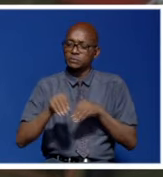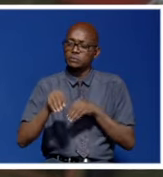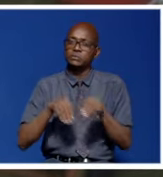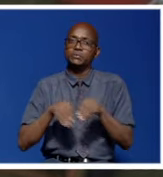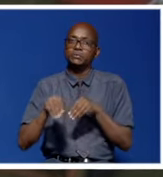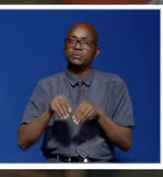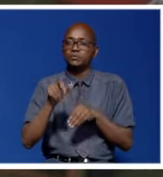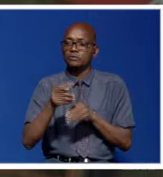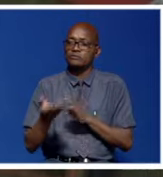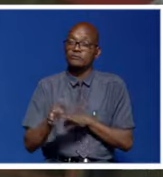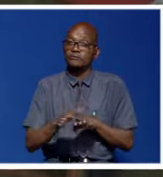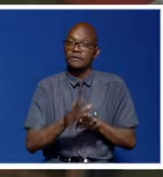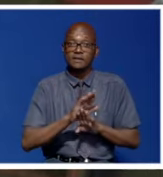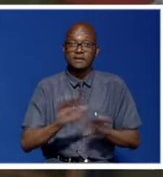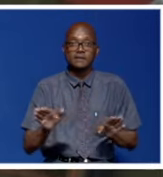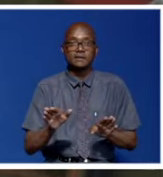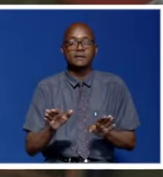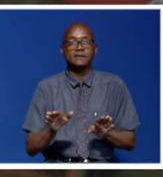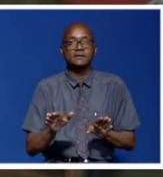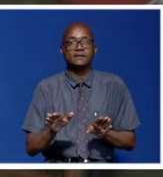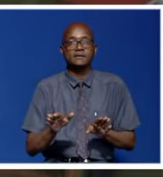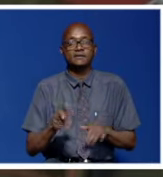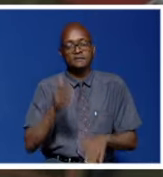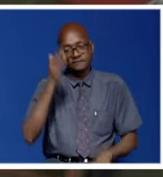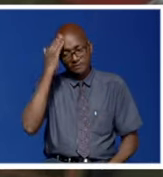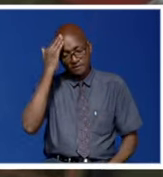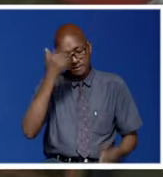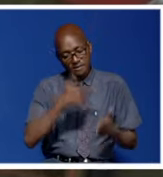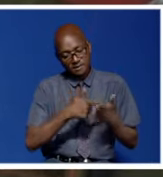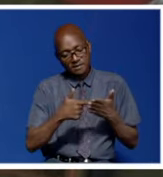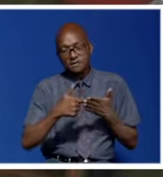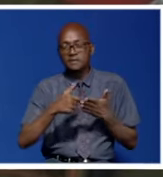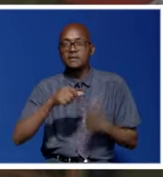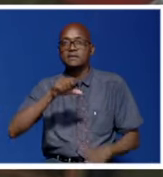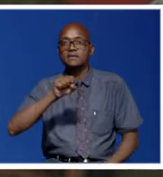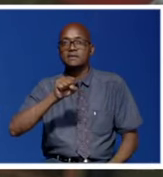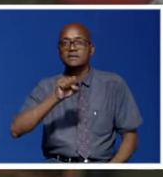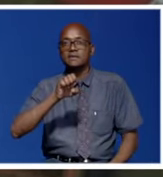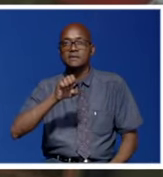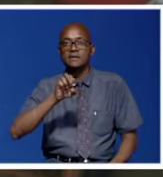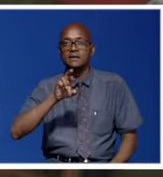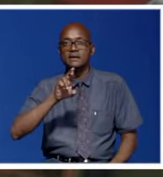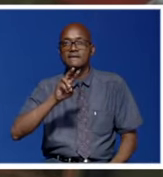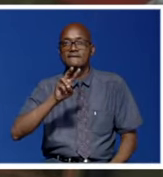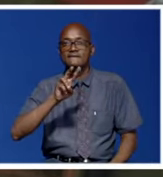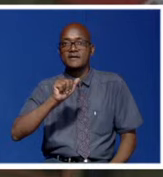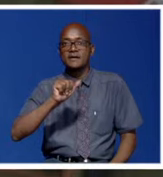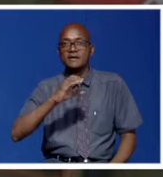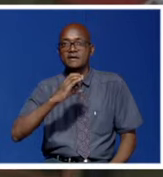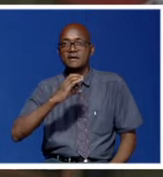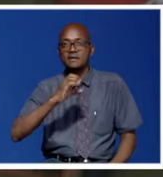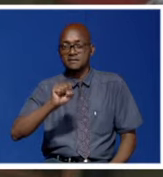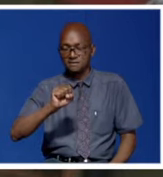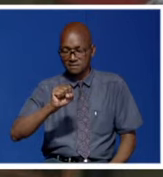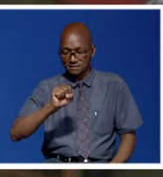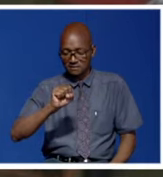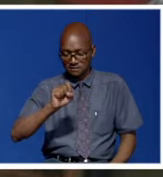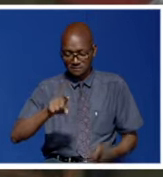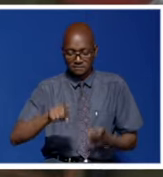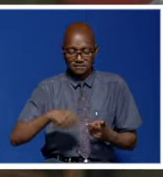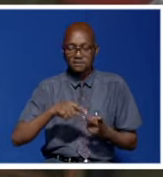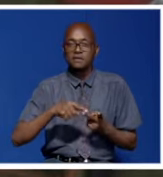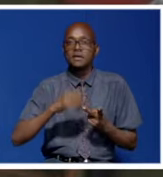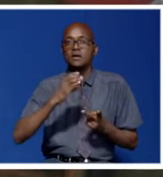walikwisha poteza maisha, ni marehemu ambao walifahamika kwa jina la Severus Toshtesha na